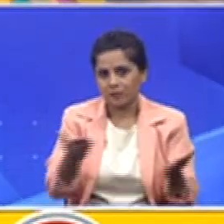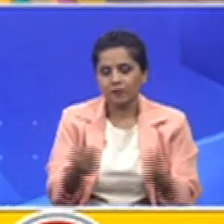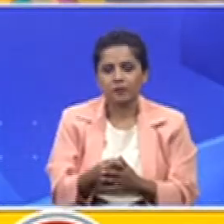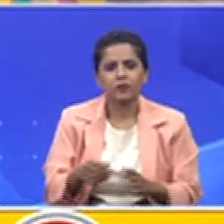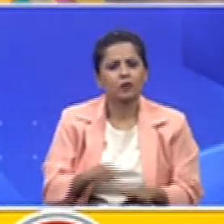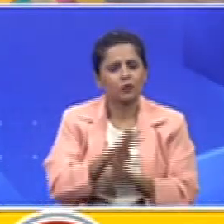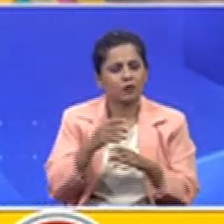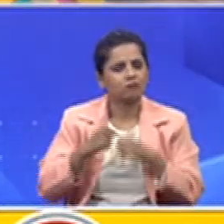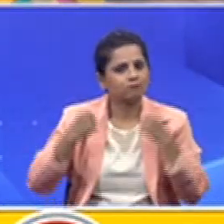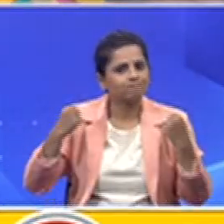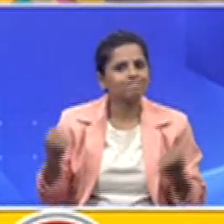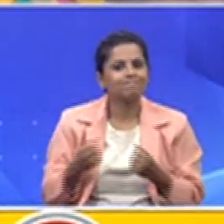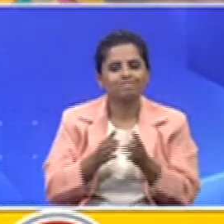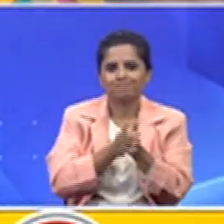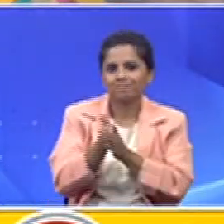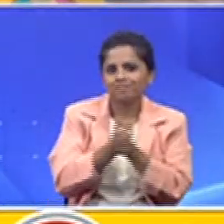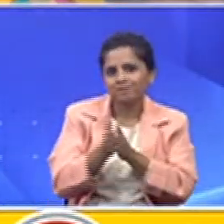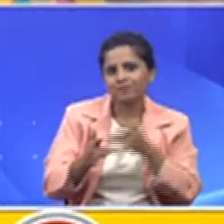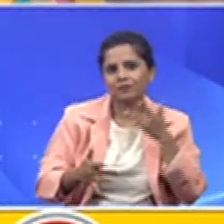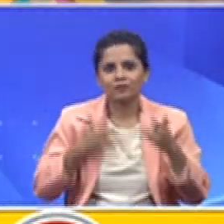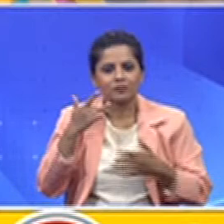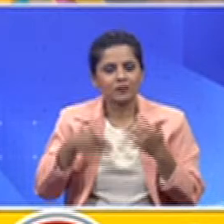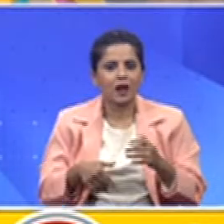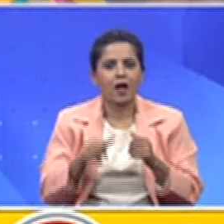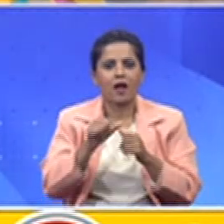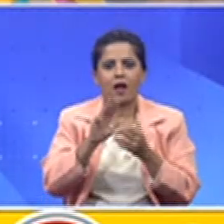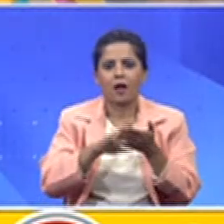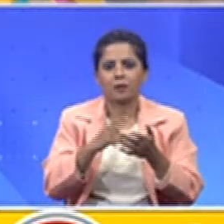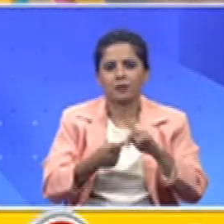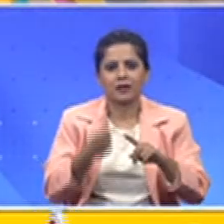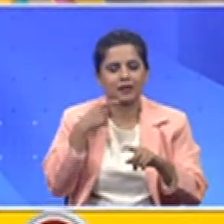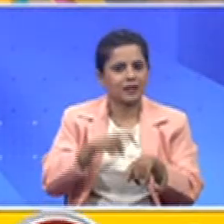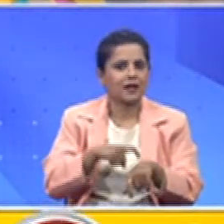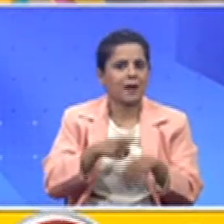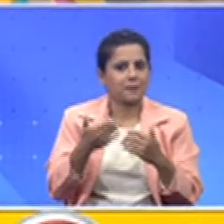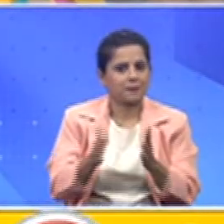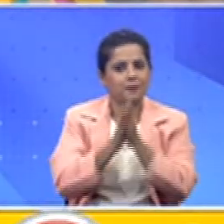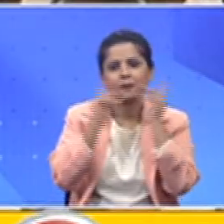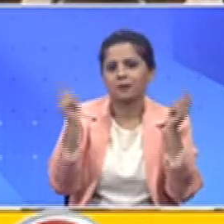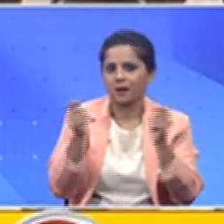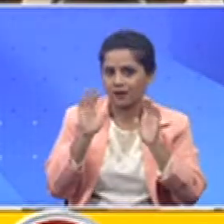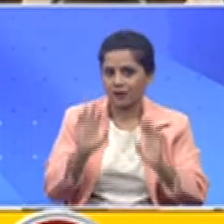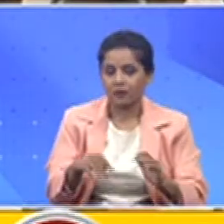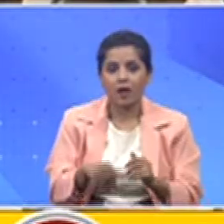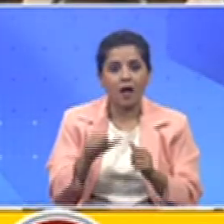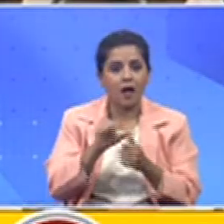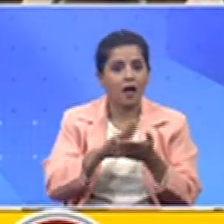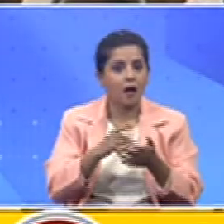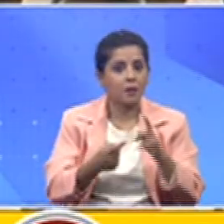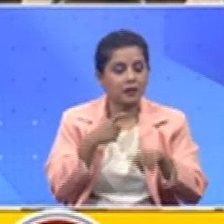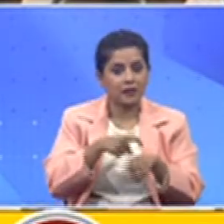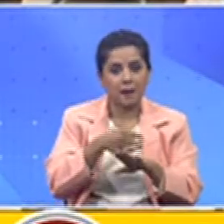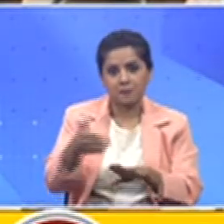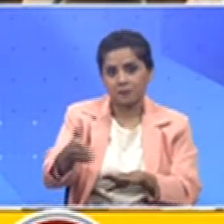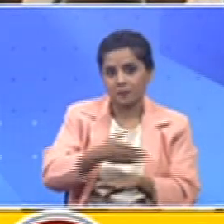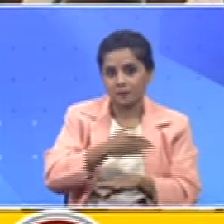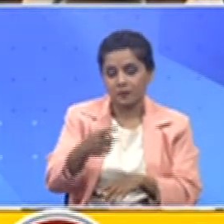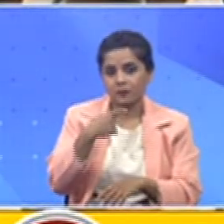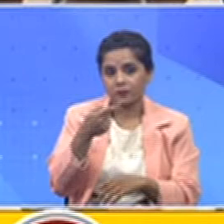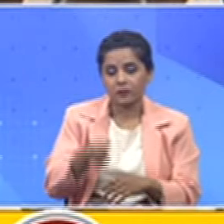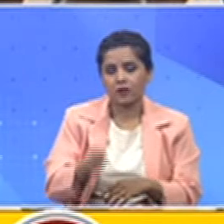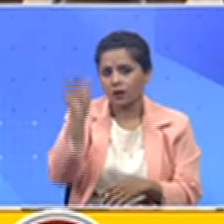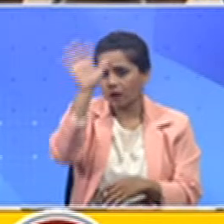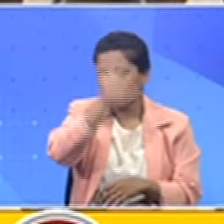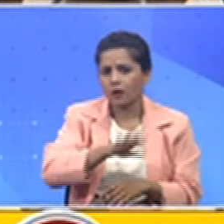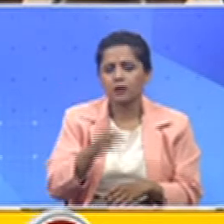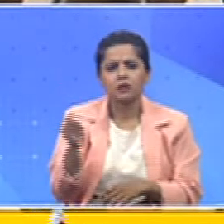पूरे उत्साह से अमृत महोत्सव मना रहे हैं। अमृत महोत्सव के दौरान देश